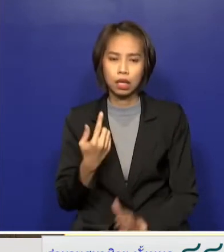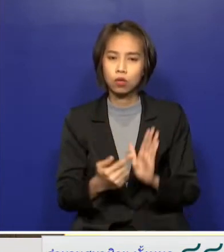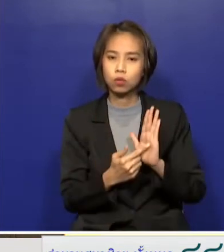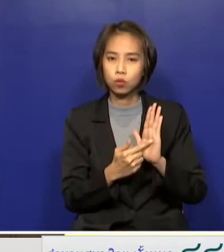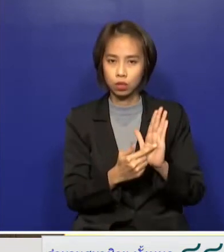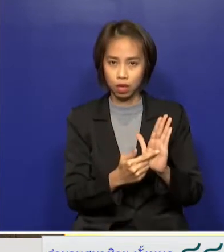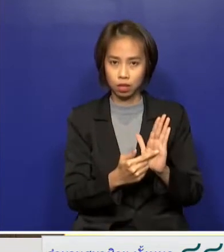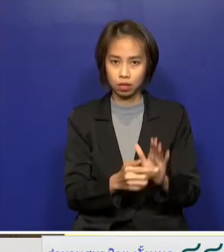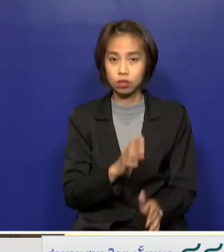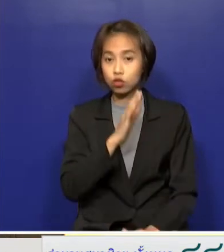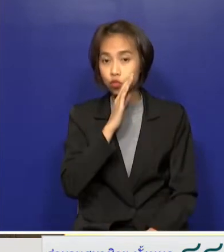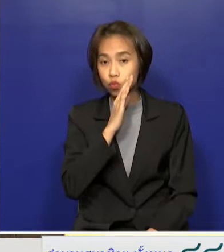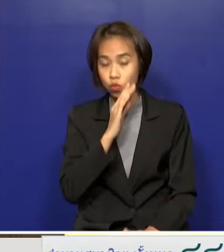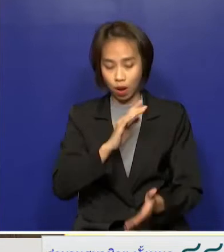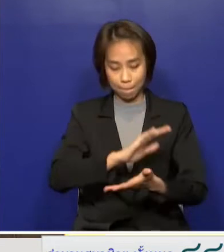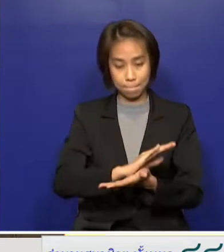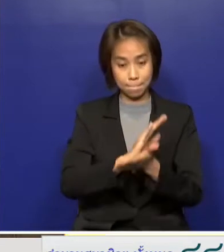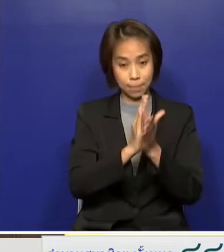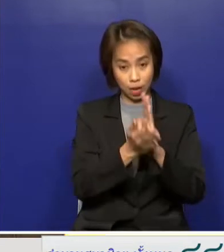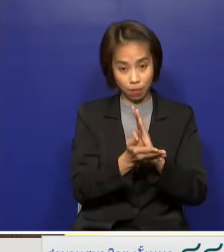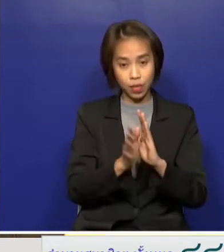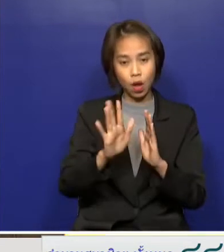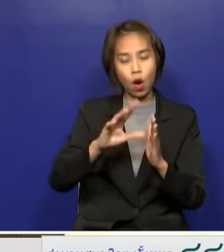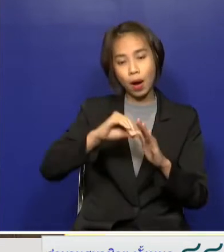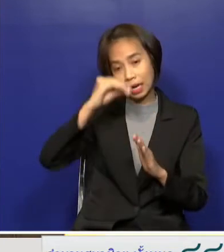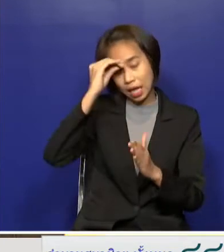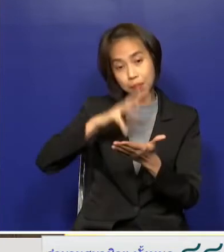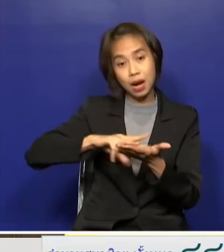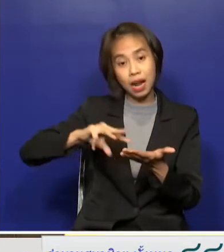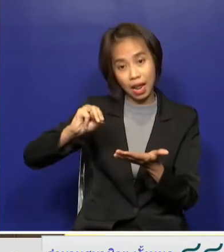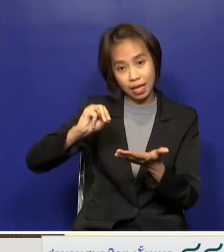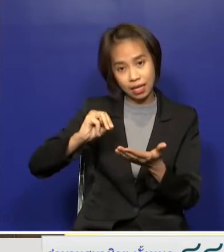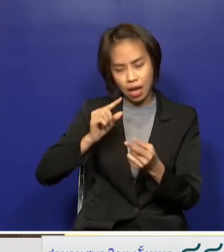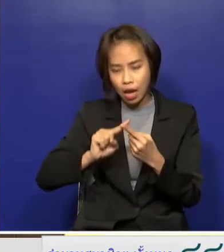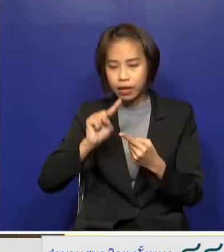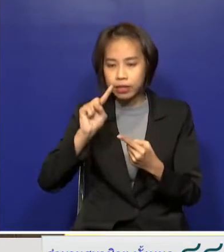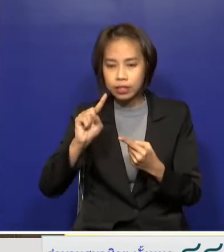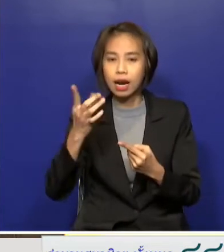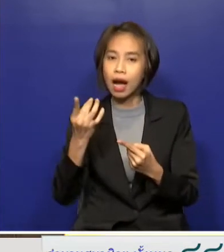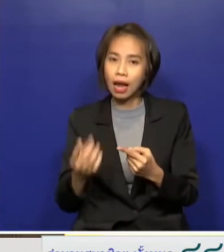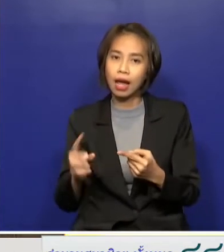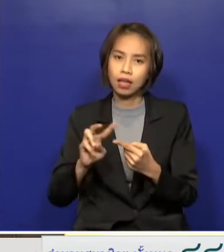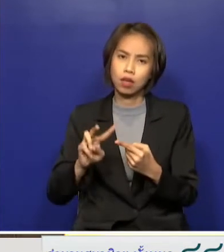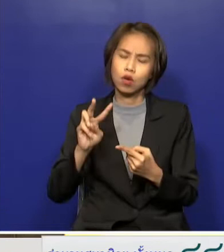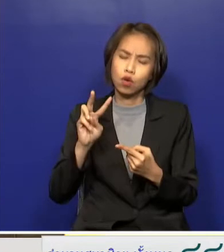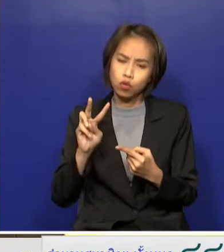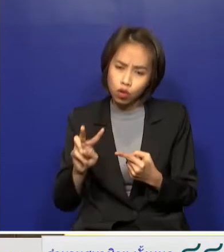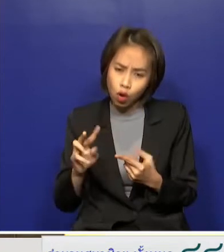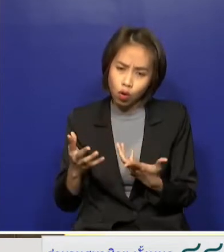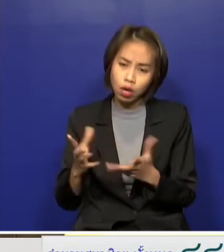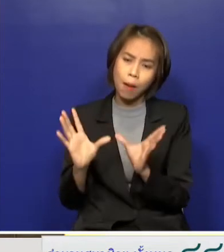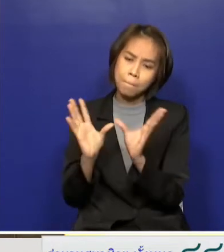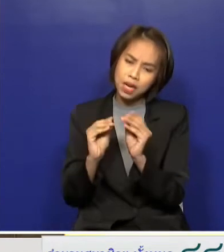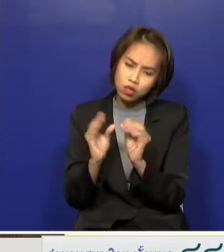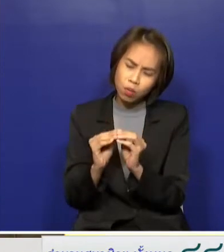ครับการปฏิรูปด้านอุดมศึกษาขั้นที่หนึ่งทำอะไรขั้นที่สองประชุมอธิการบดีอย่างนี้มันเป็นกิจกรรมพัฒ